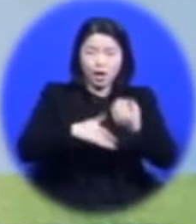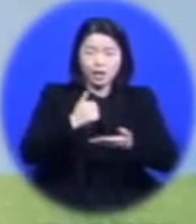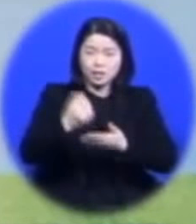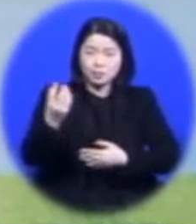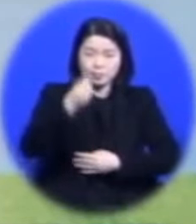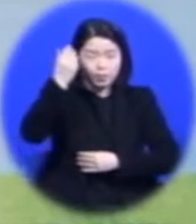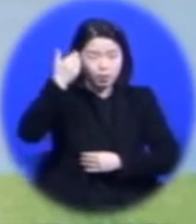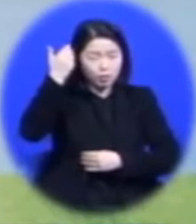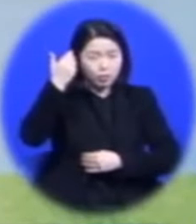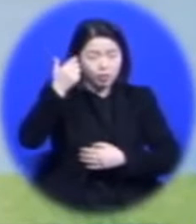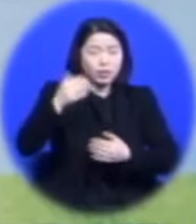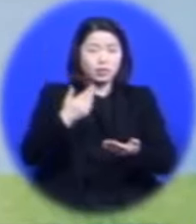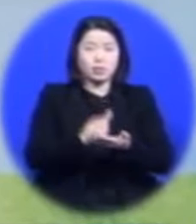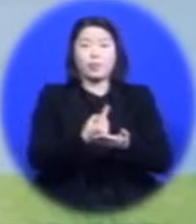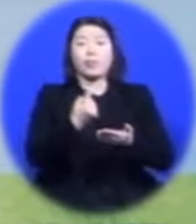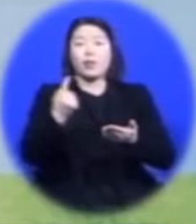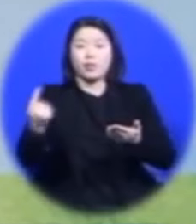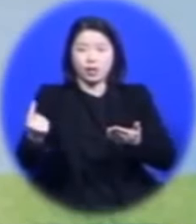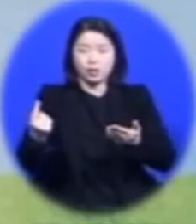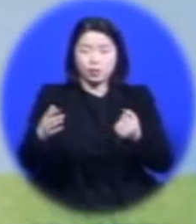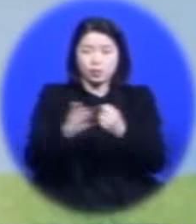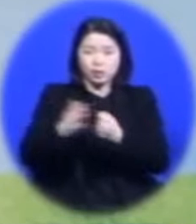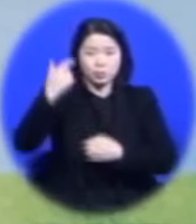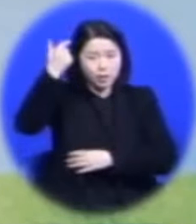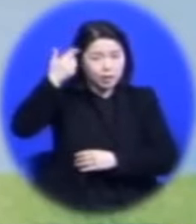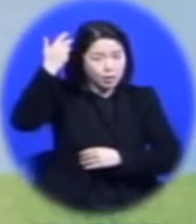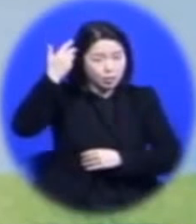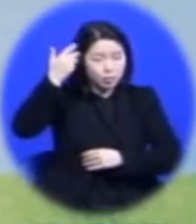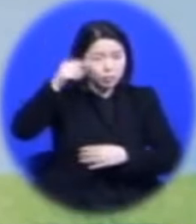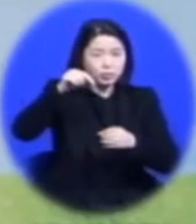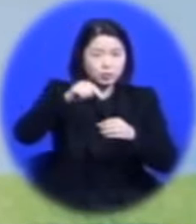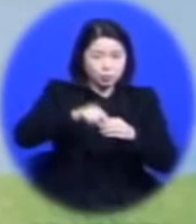됩니다 그래서 영적으로 죽은 자가